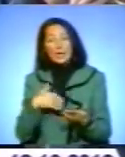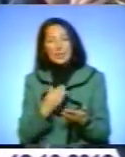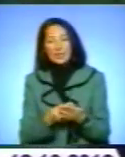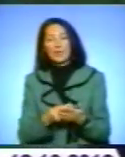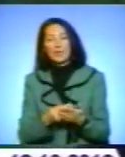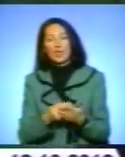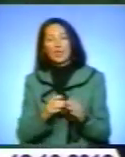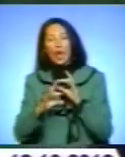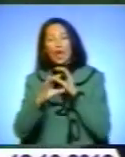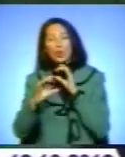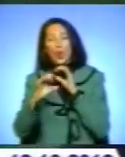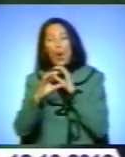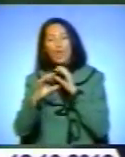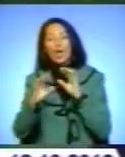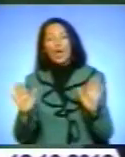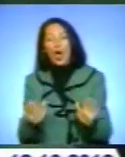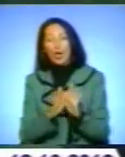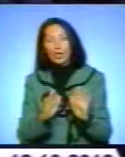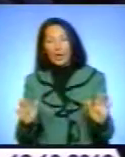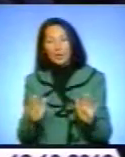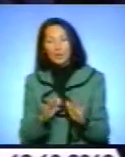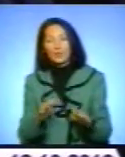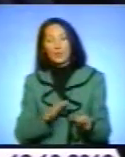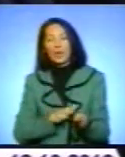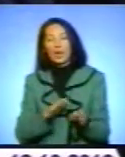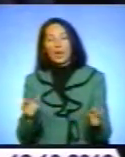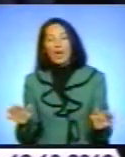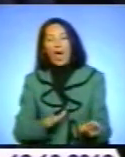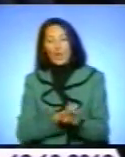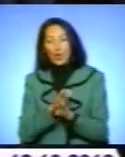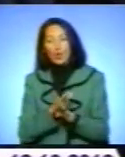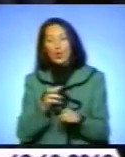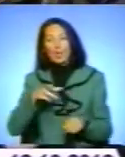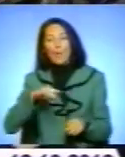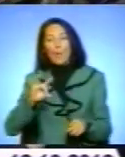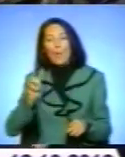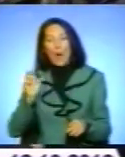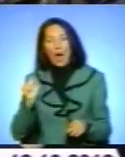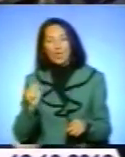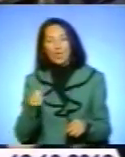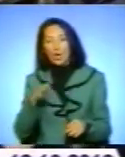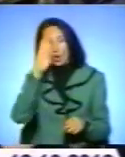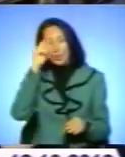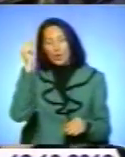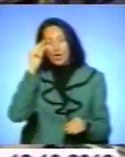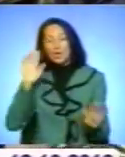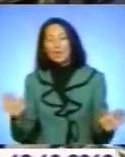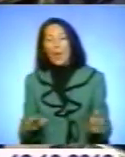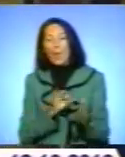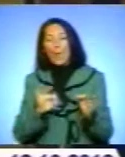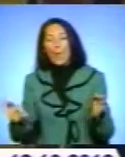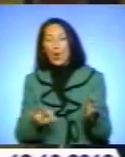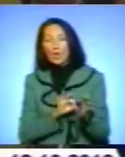струйовий, виконують переважно марші. Більшість хлопців раніше не грали на музичних інструментах, проте нині займаються музикою більше 2 годин на